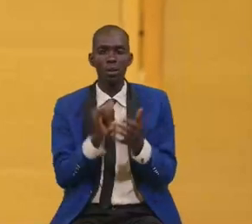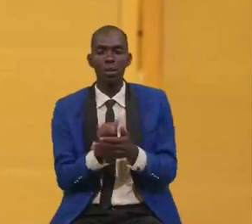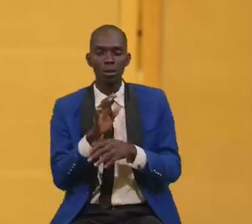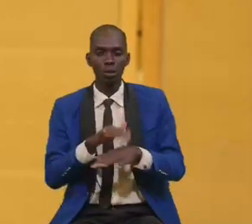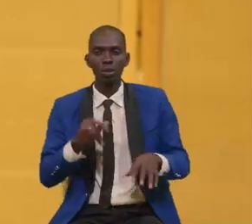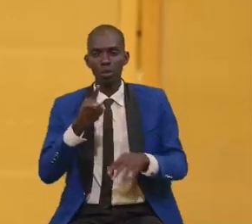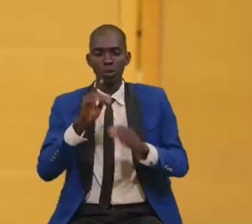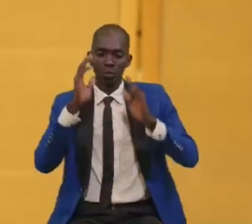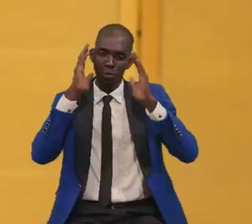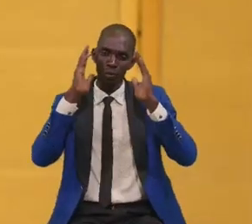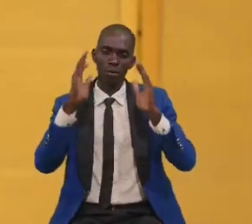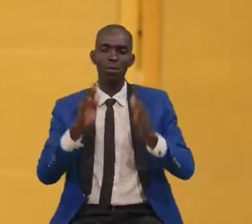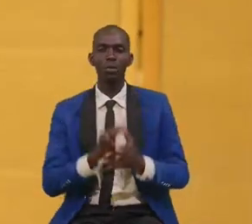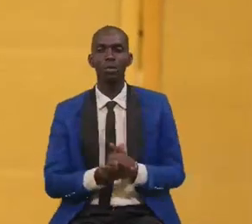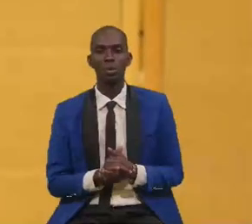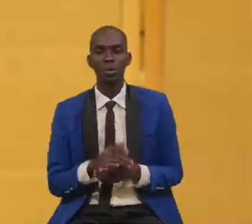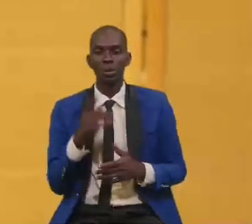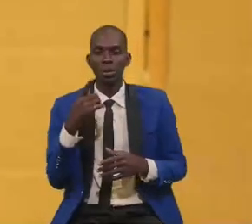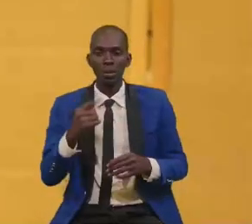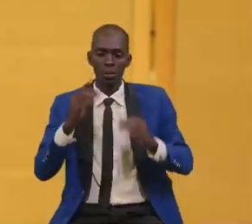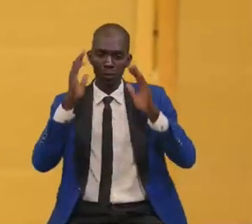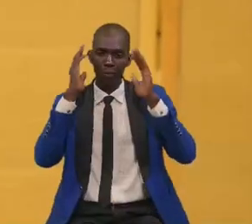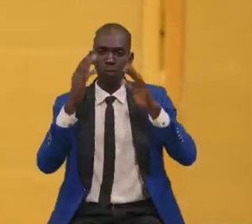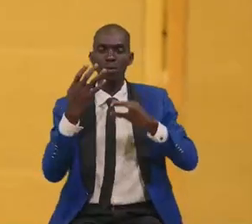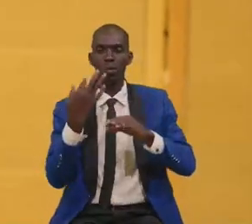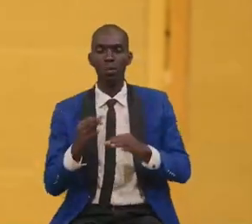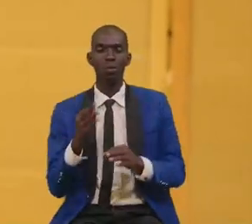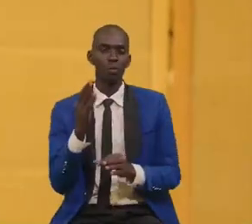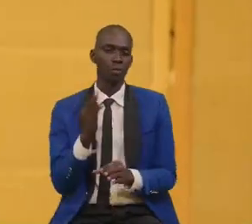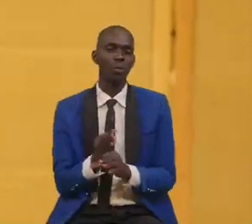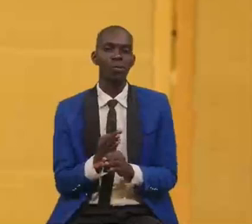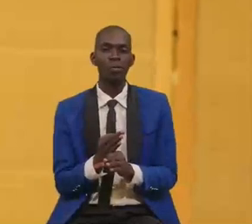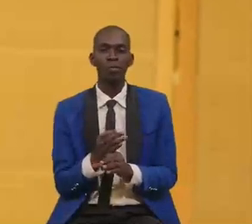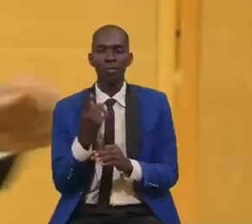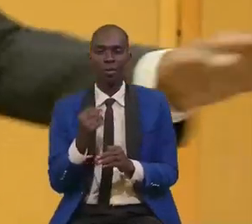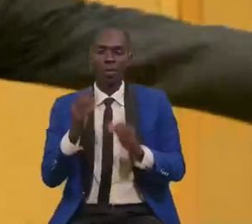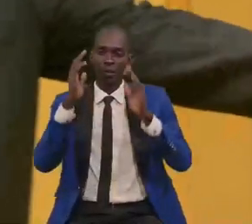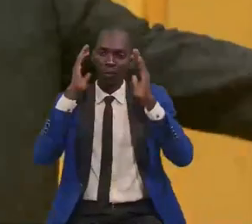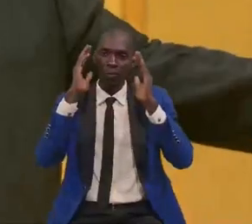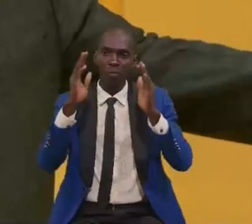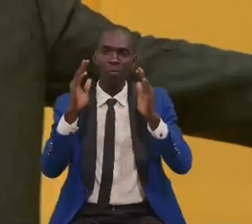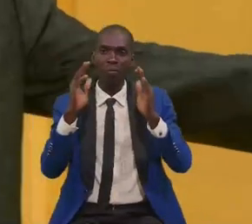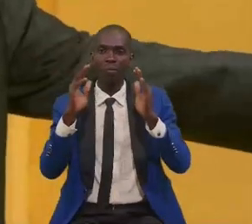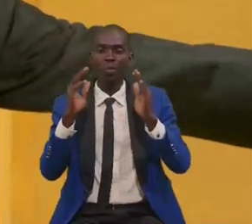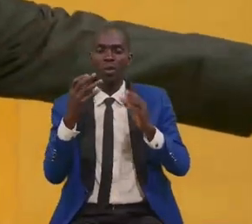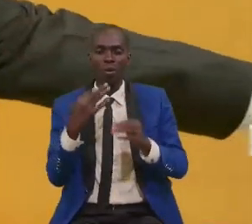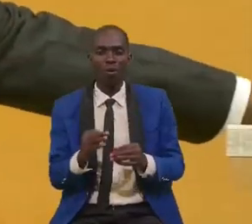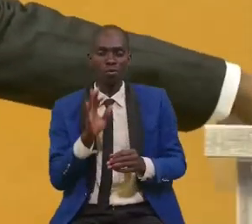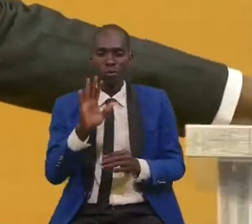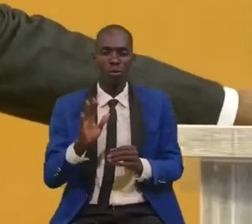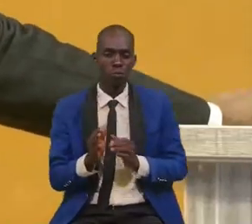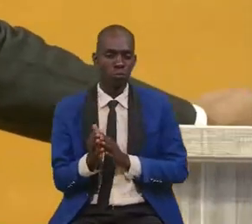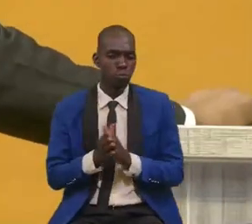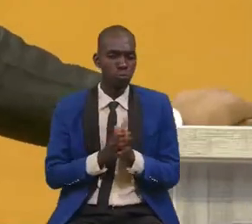concentrez. La concentration de la foi, la concentration de la passion.